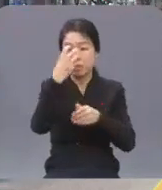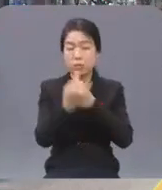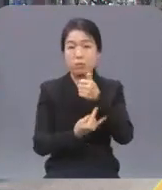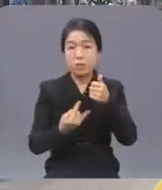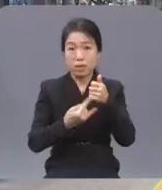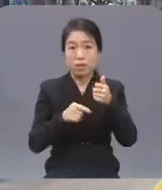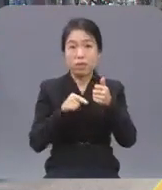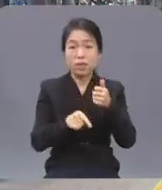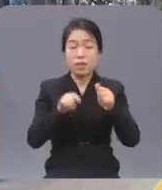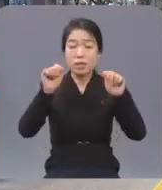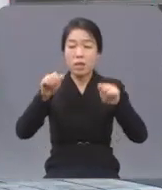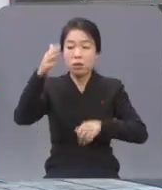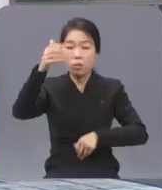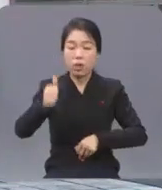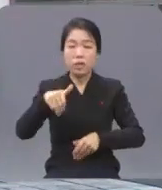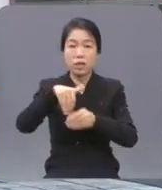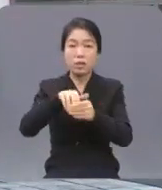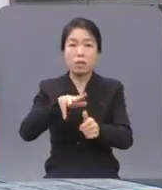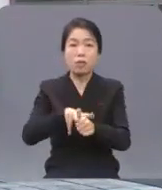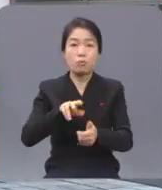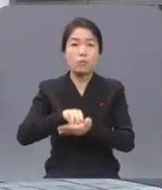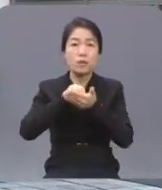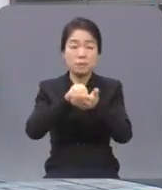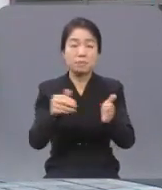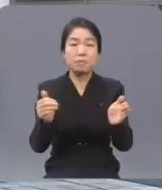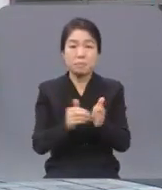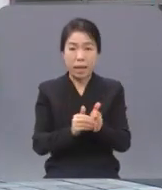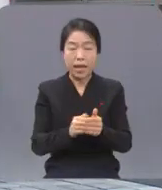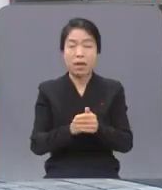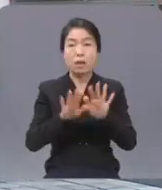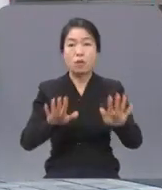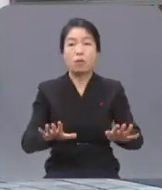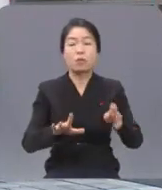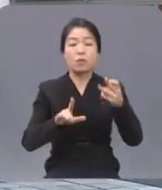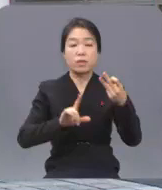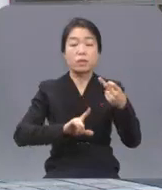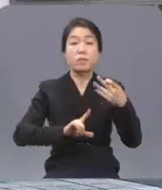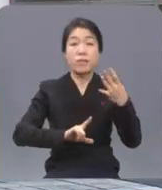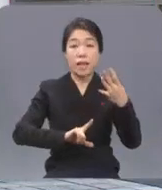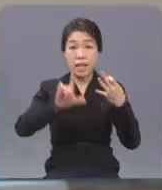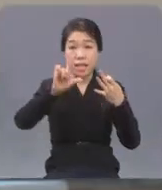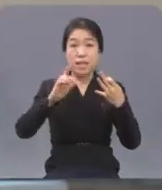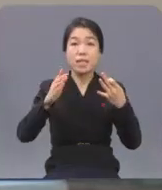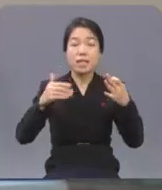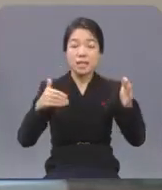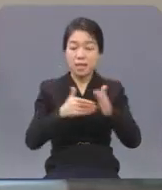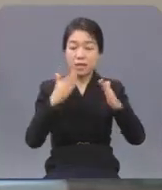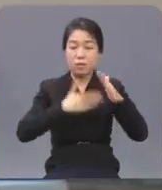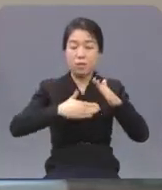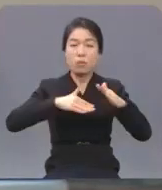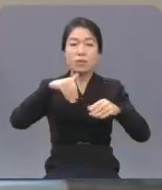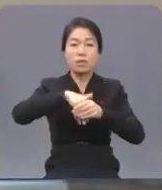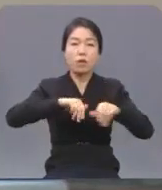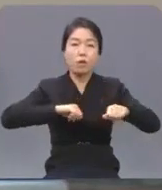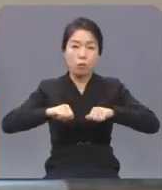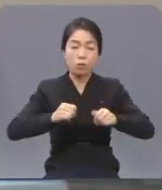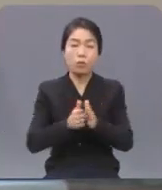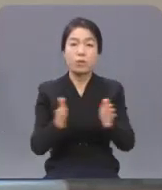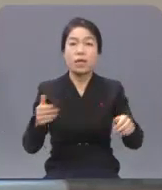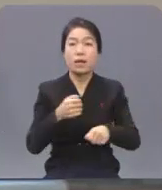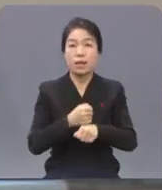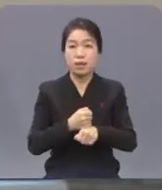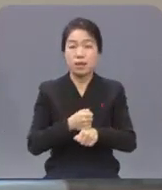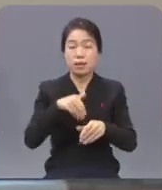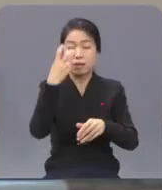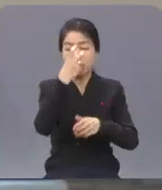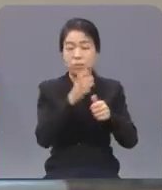선거관리위원회는 체육회장 선거 후보자 등록을 마감하고 오는 14일까지 공식 선거운동에 들어간다고 밝혔습니다.